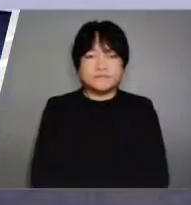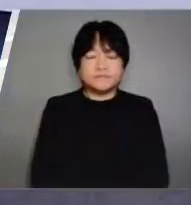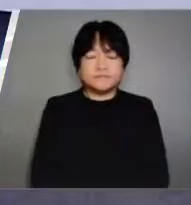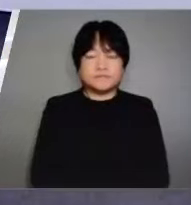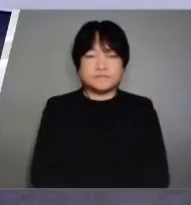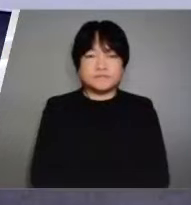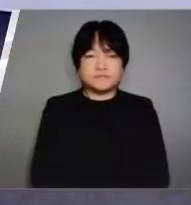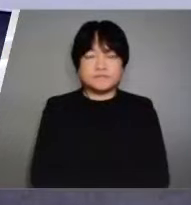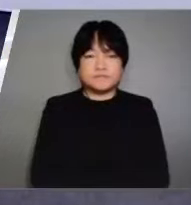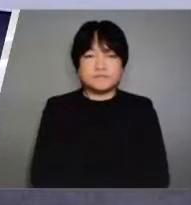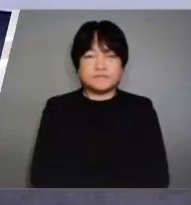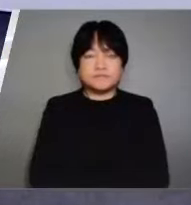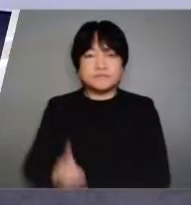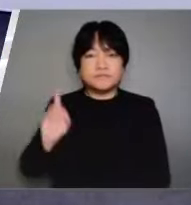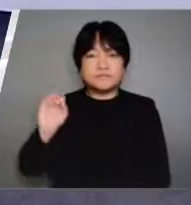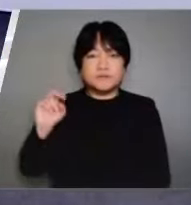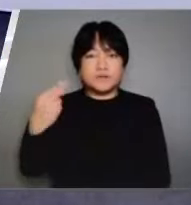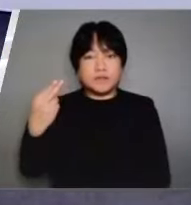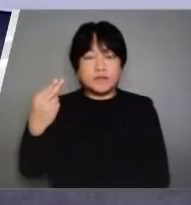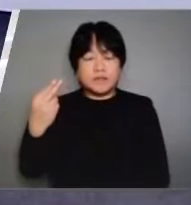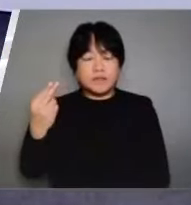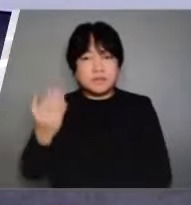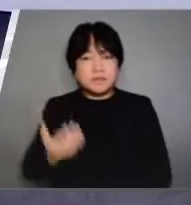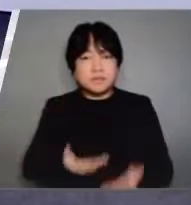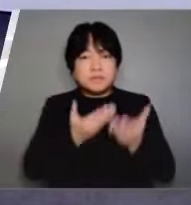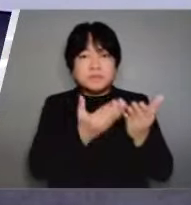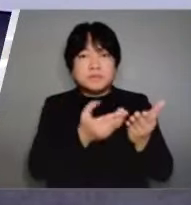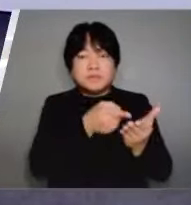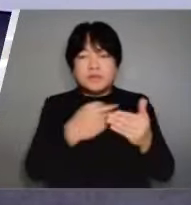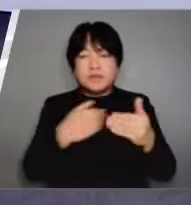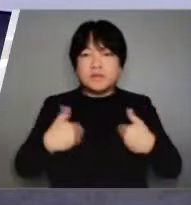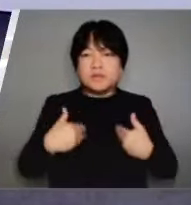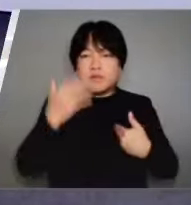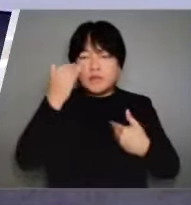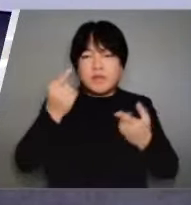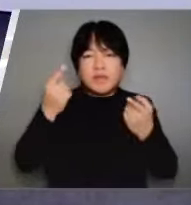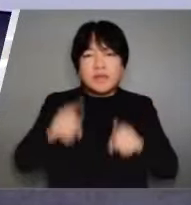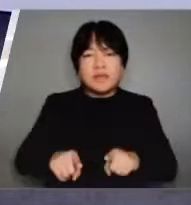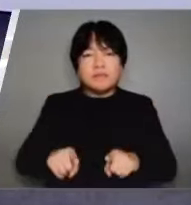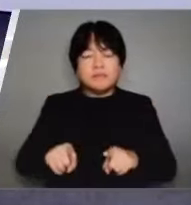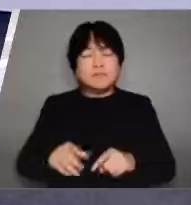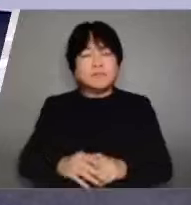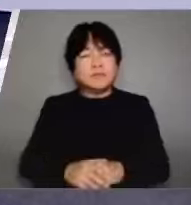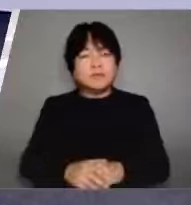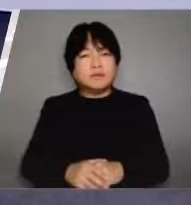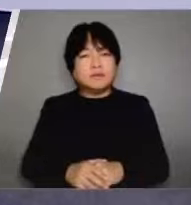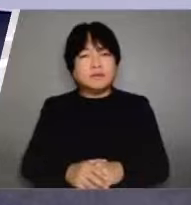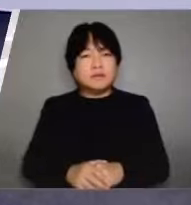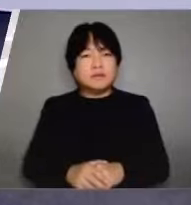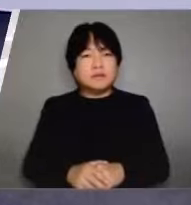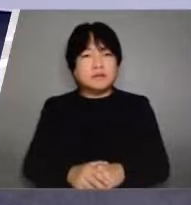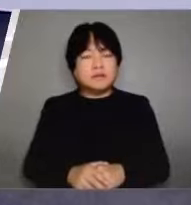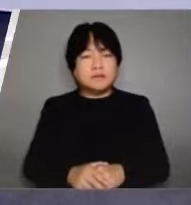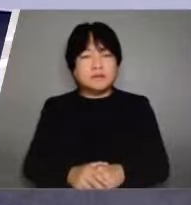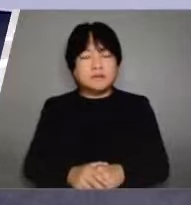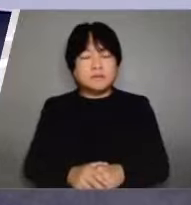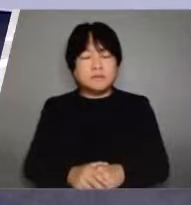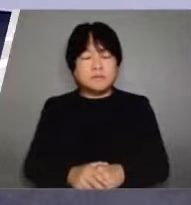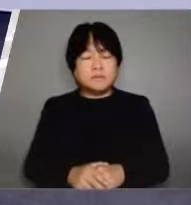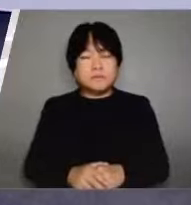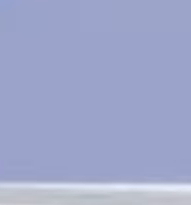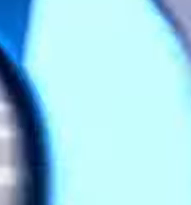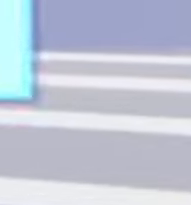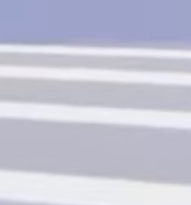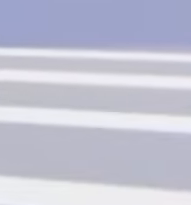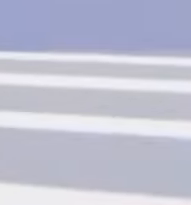May apela ang DOH sa kabataan kasunod ng unang kaso ng pagkamatay sa Pilipinas na posibleng may kinalaman sa vape. Saksi, si Mark Salazar.